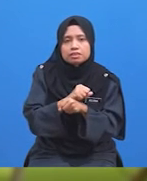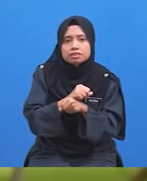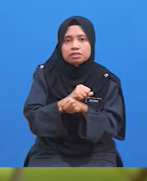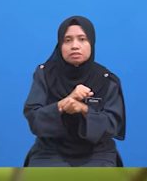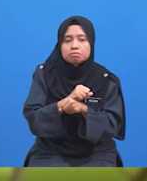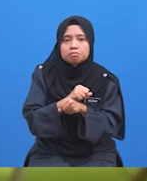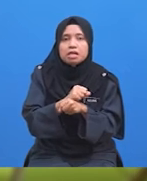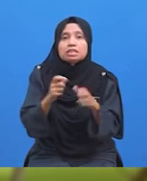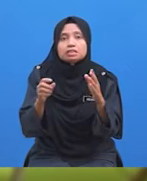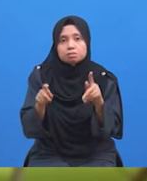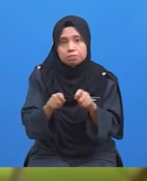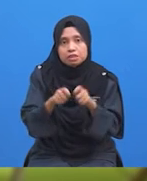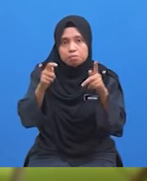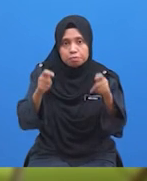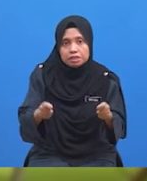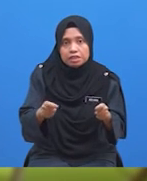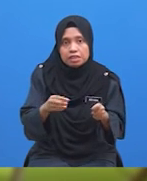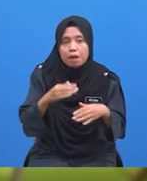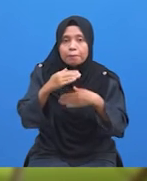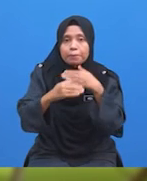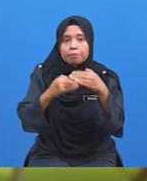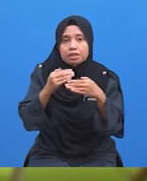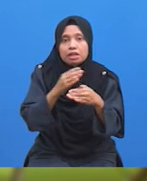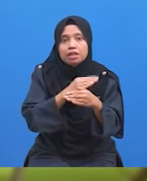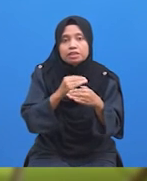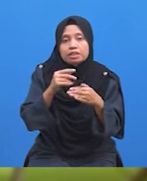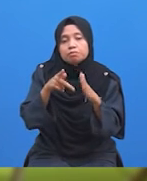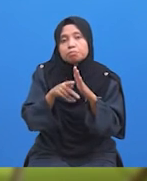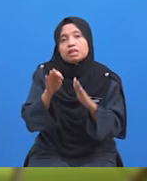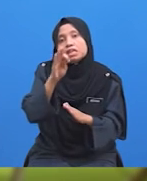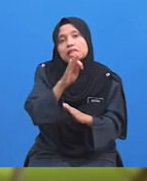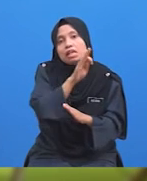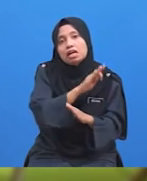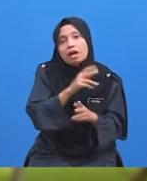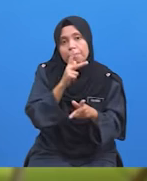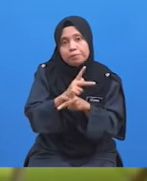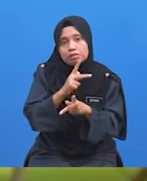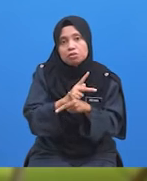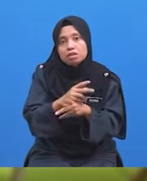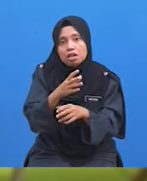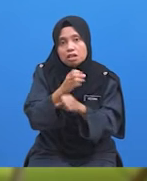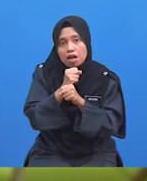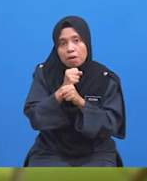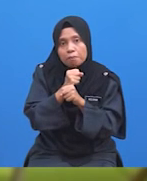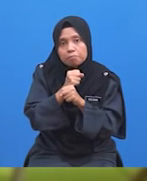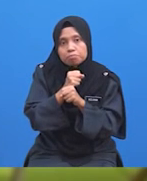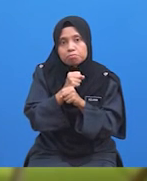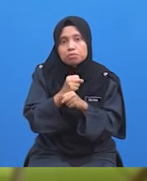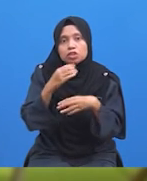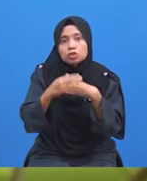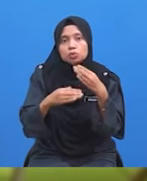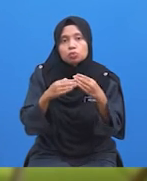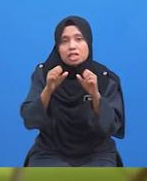ekonomi seperti petanian pembinaan Hai Perindustrian dan perhimak Tan dapat memajukan sektor